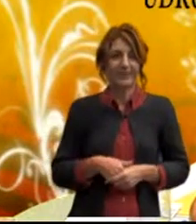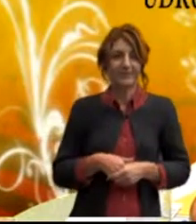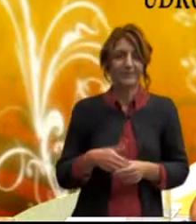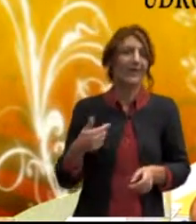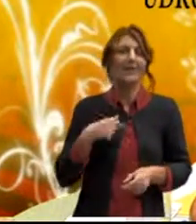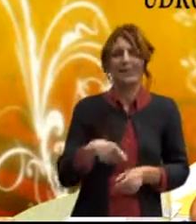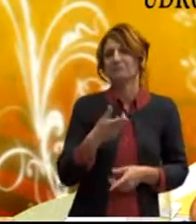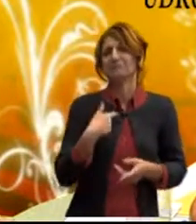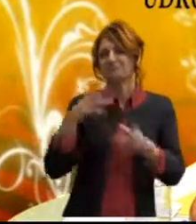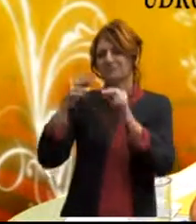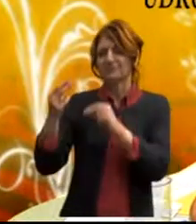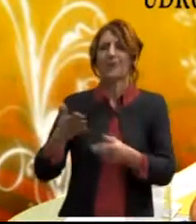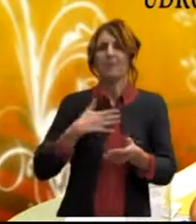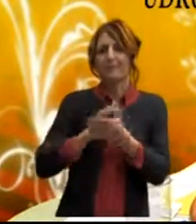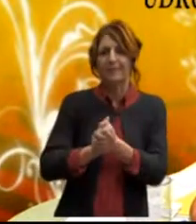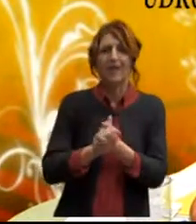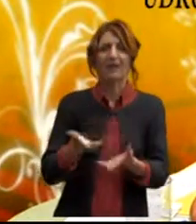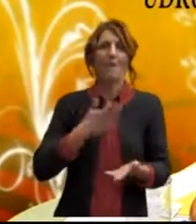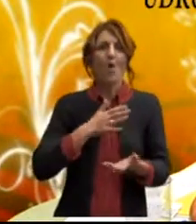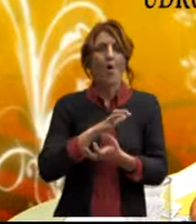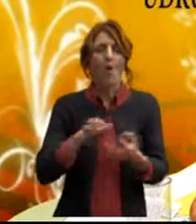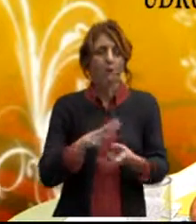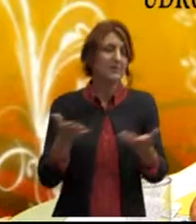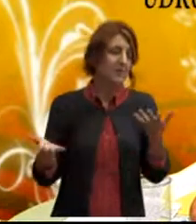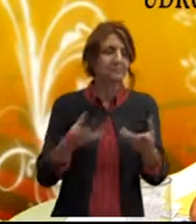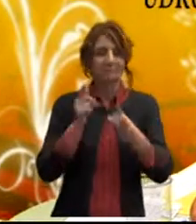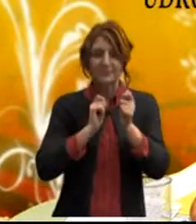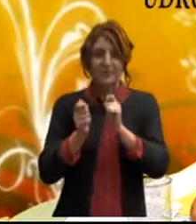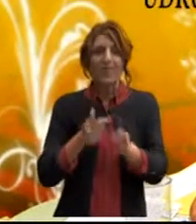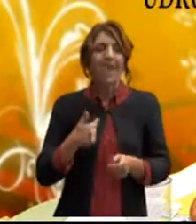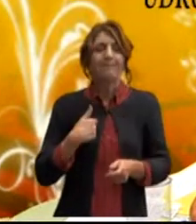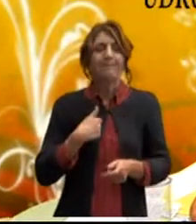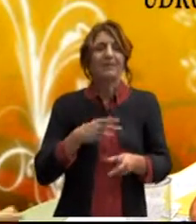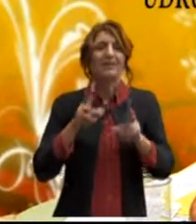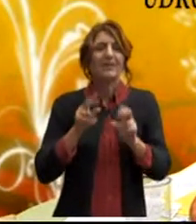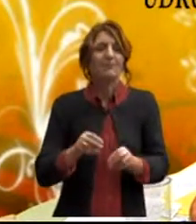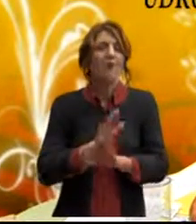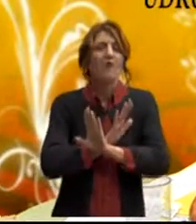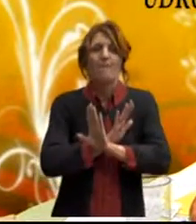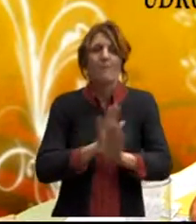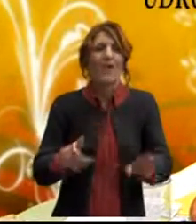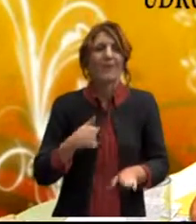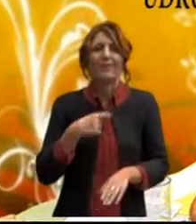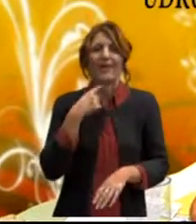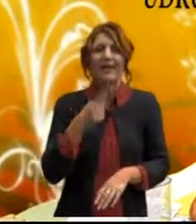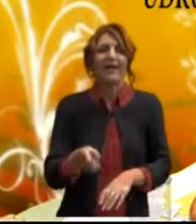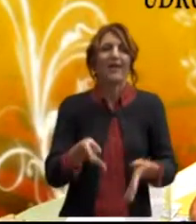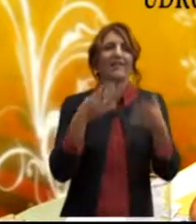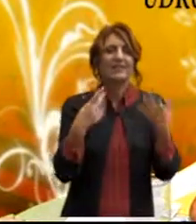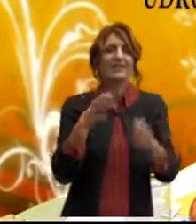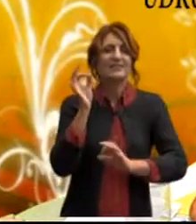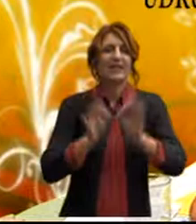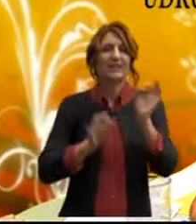razgovaram sa prijateljima u mojoj obitelji ili sve, mi apsolutno nosimo, apsolutno, ja bi se usudila reći i